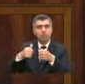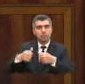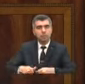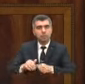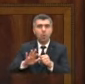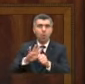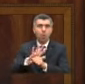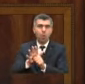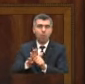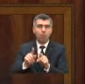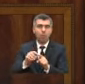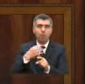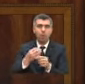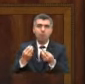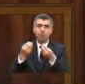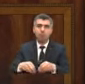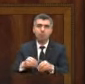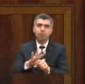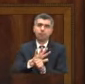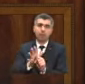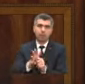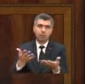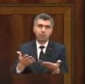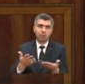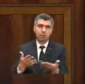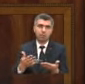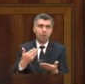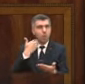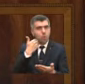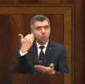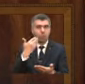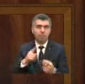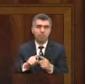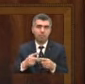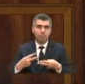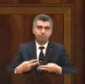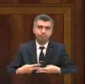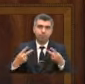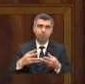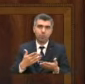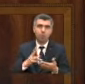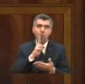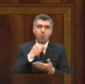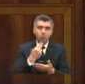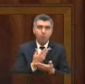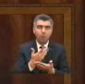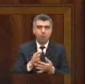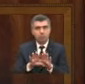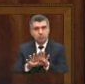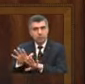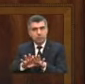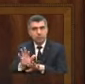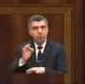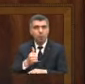نائب كيقول لي التدبير الفاشل للجائحة، شو ما عليكم؟ صحيح يمكن تقول لي ماشي الحكومة بوحدها اللي دبرت، ما كاين